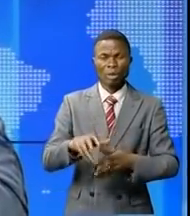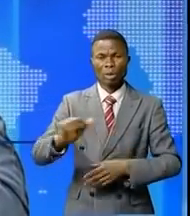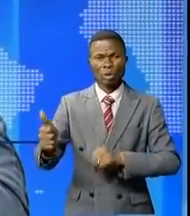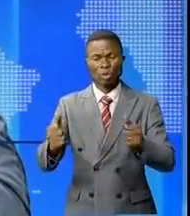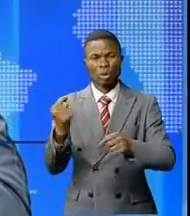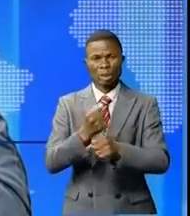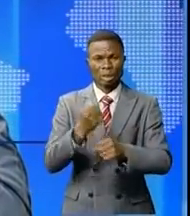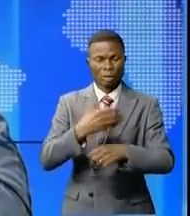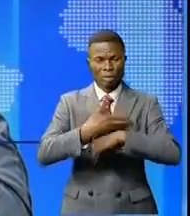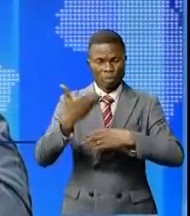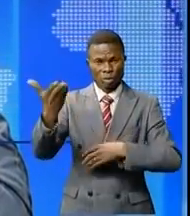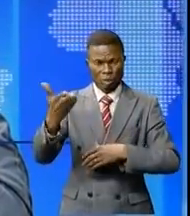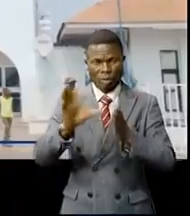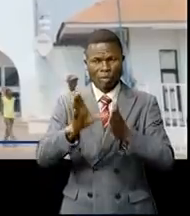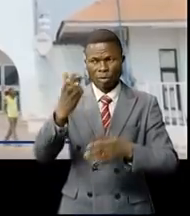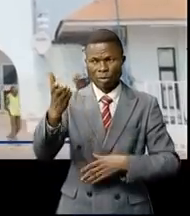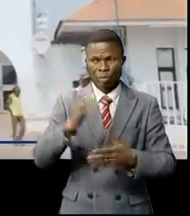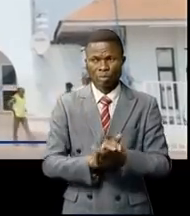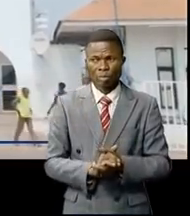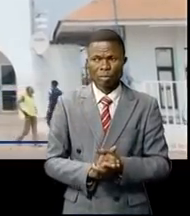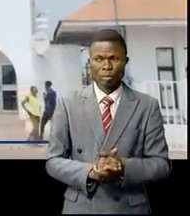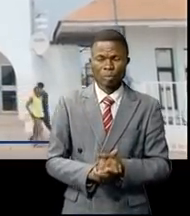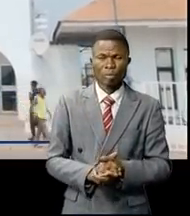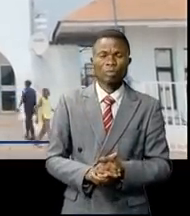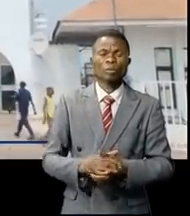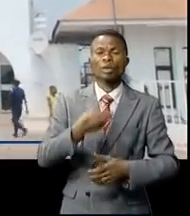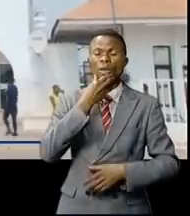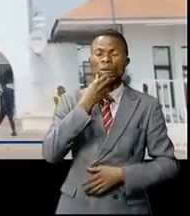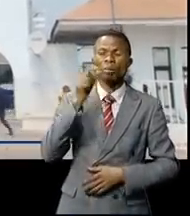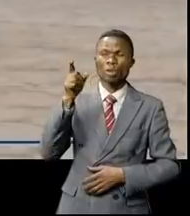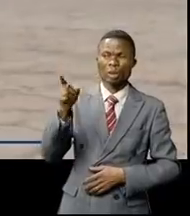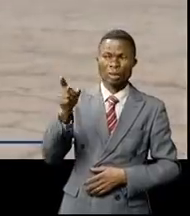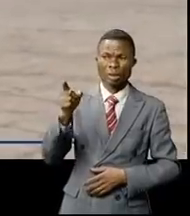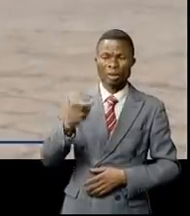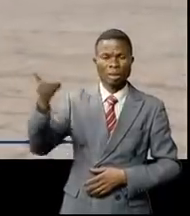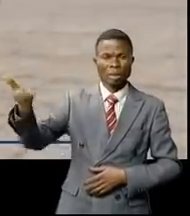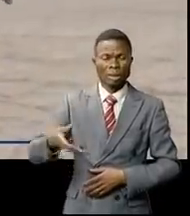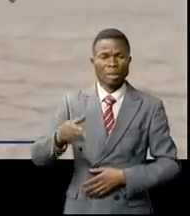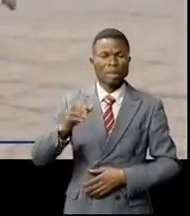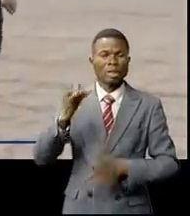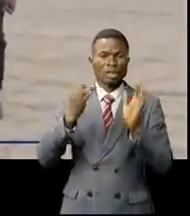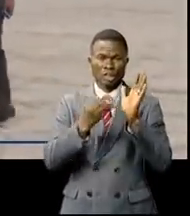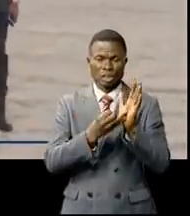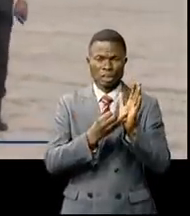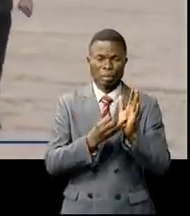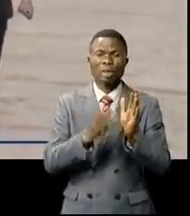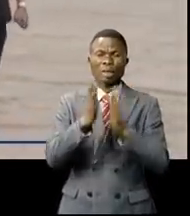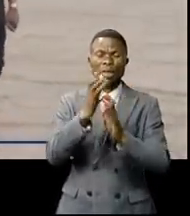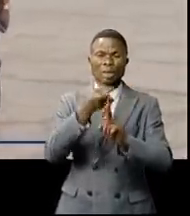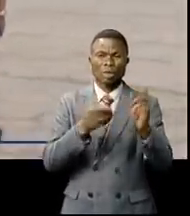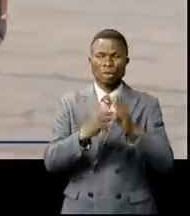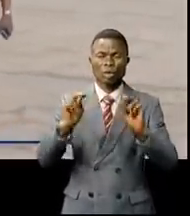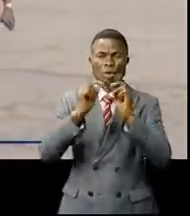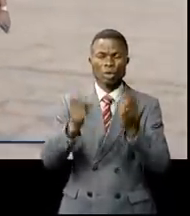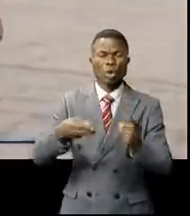travaux regarder mais capitale du diamant chef lieu de la province orientale a accueilli depuis dimanche 10 octobre courant une délégation